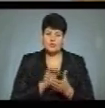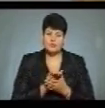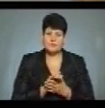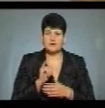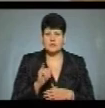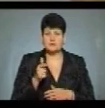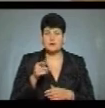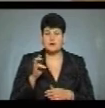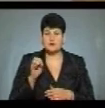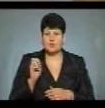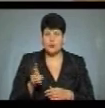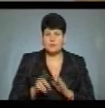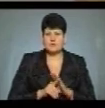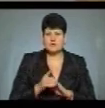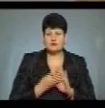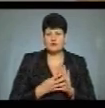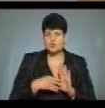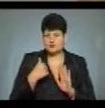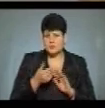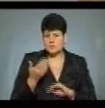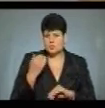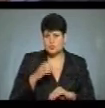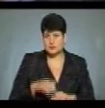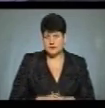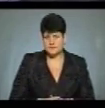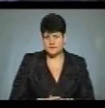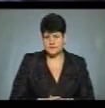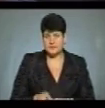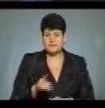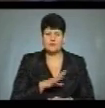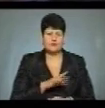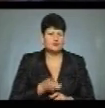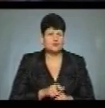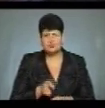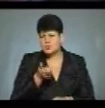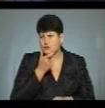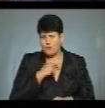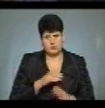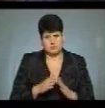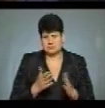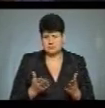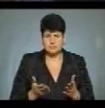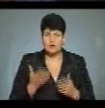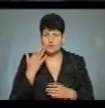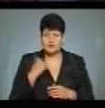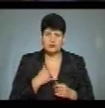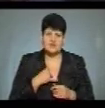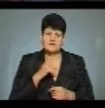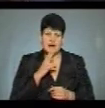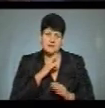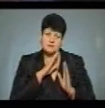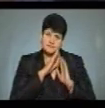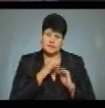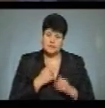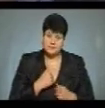Іваном Гнатюком на початку 90-х років минулого століття. Він був дуже скромний в побуті, коли він в нас в Кременці ночував, і